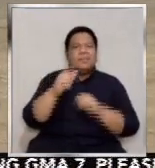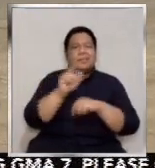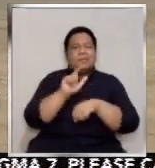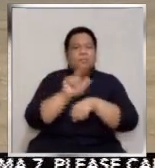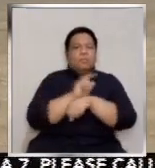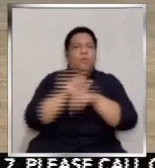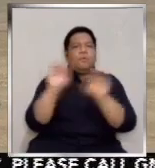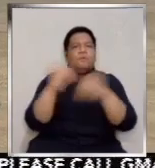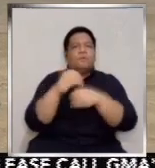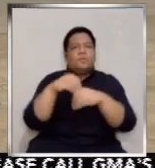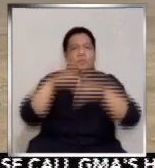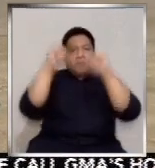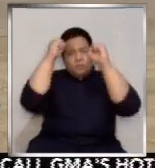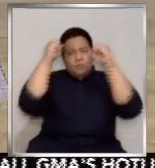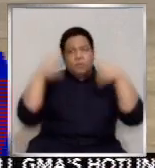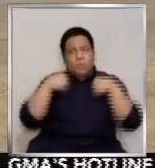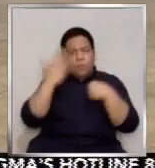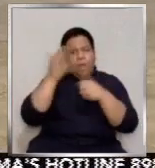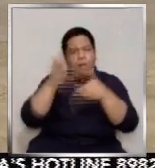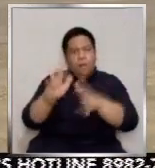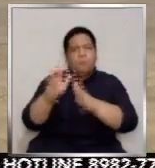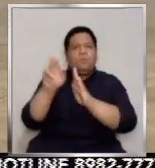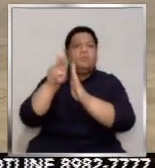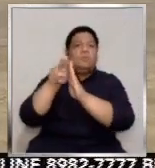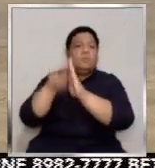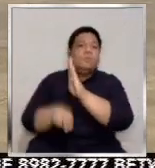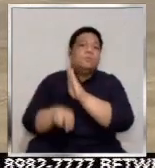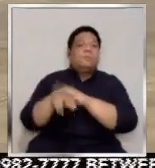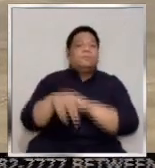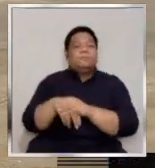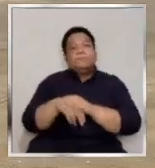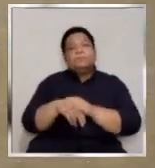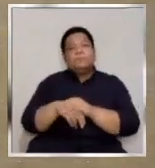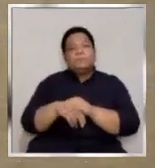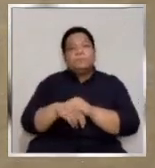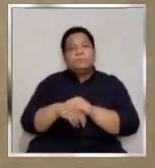ginawang pagpapalibing. JP Soriano, Nakatutok 24 Oras.